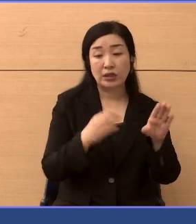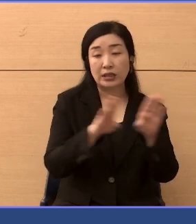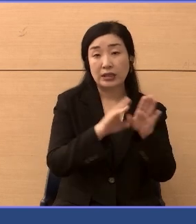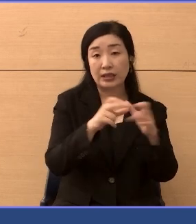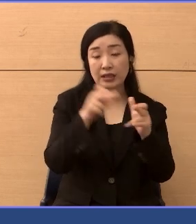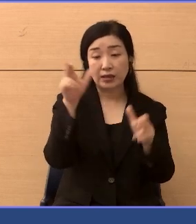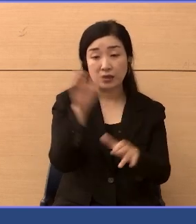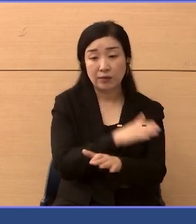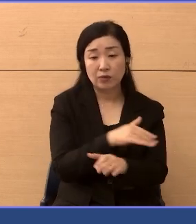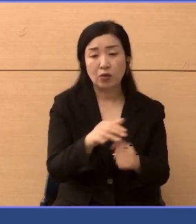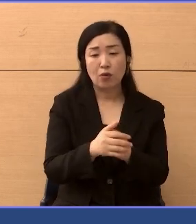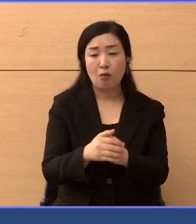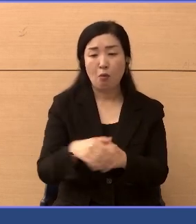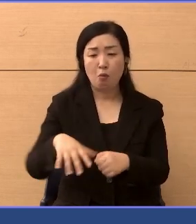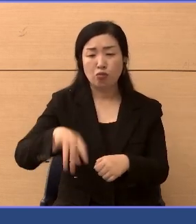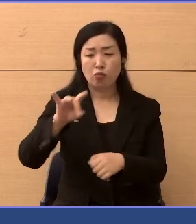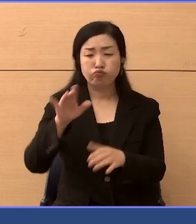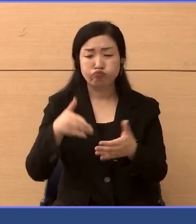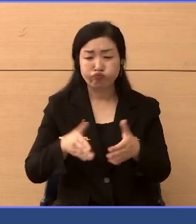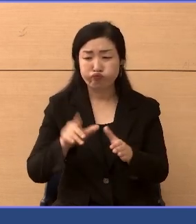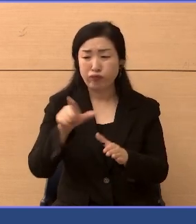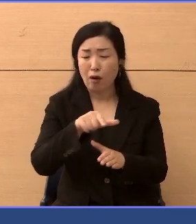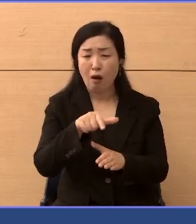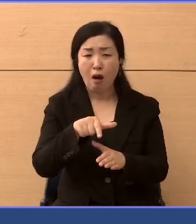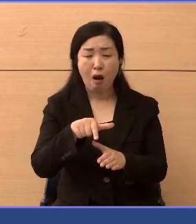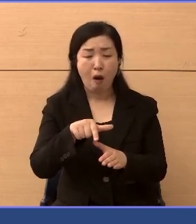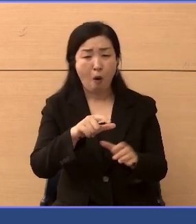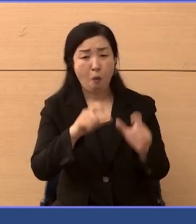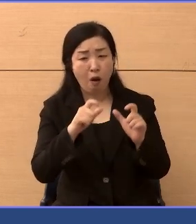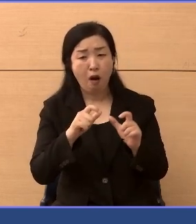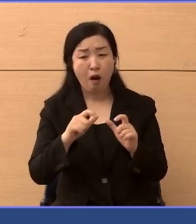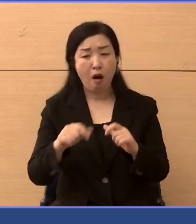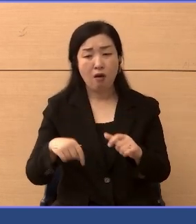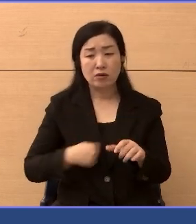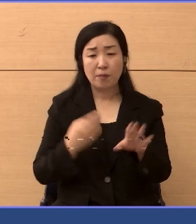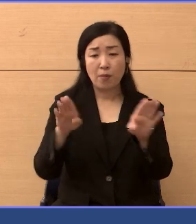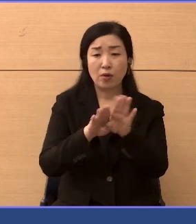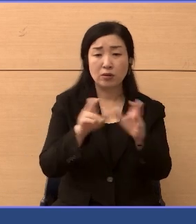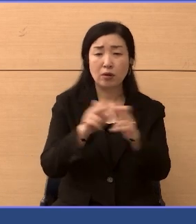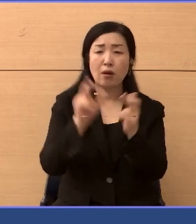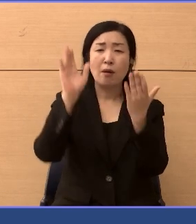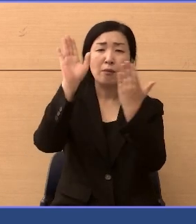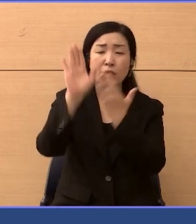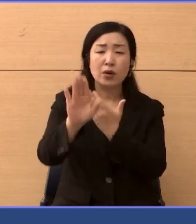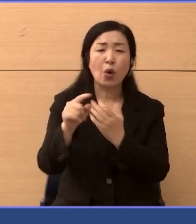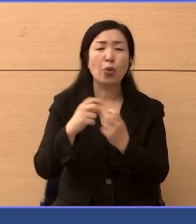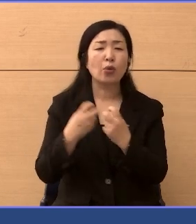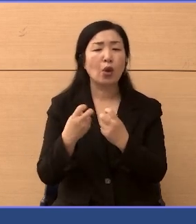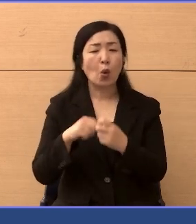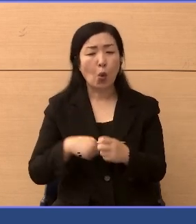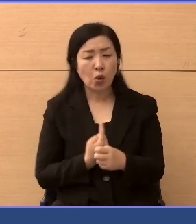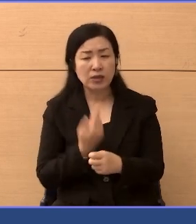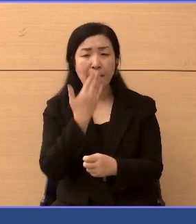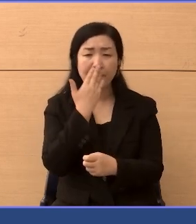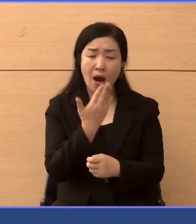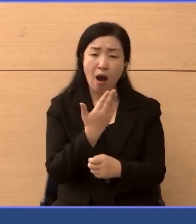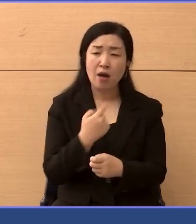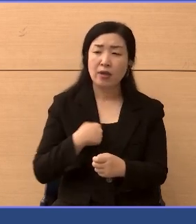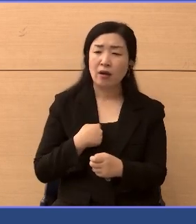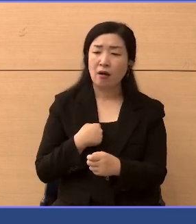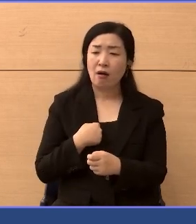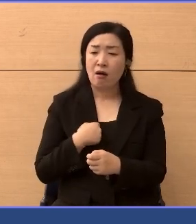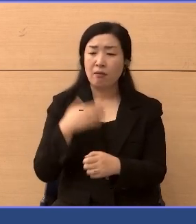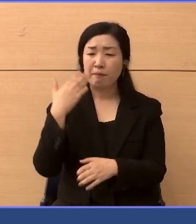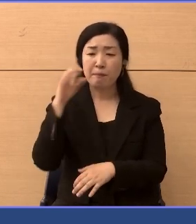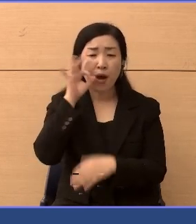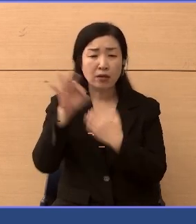늘 ASD will 걱정하시기 manage in the future, 마련입니다. particularly when ASD the parent 환자들이 is no 미래에 longer 가면 어떻게 around 잘 관리를 할 수 to 있을까? protect 그리고 them. 내가